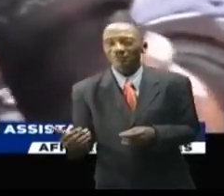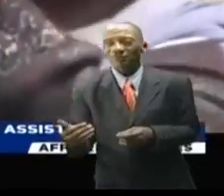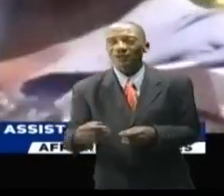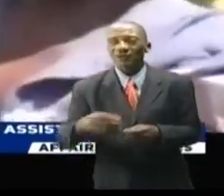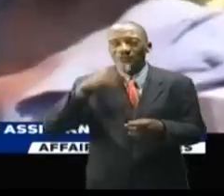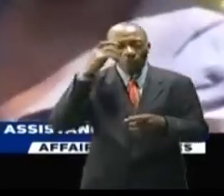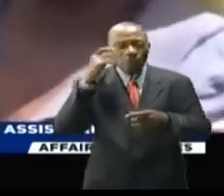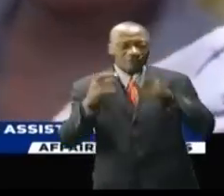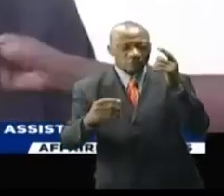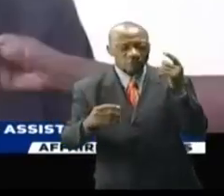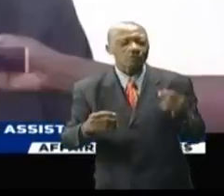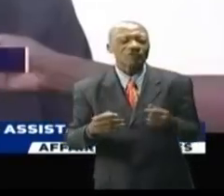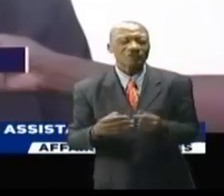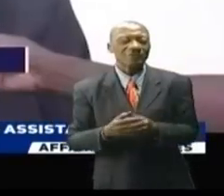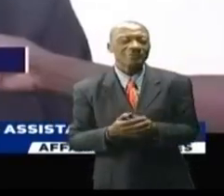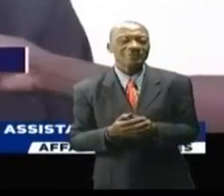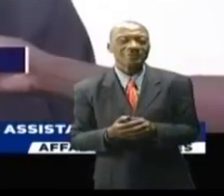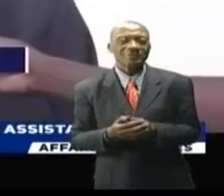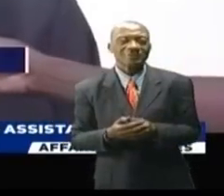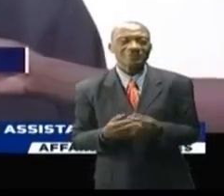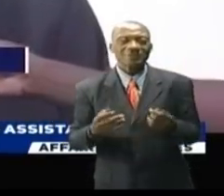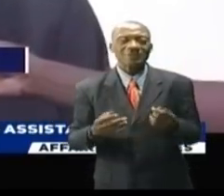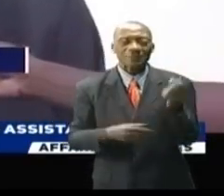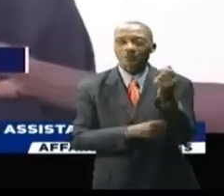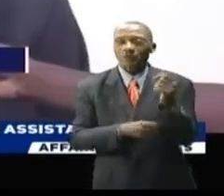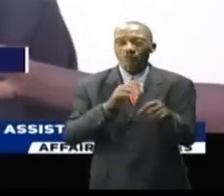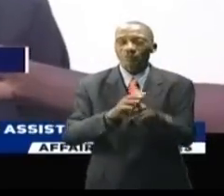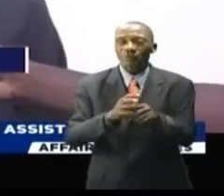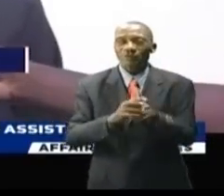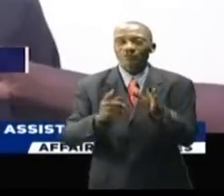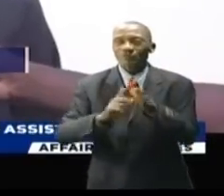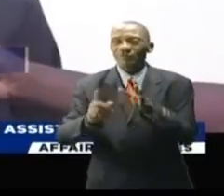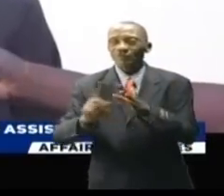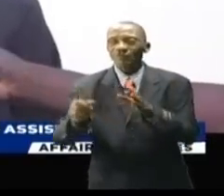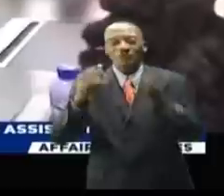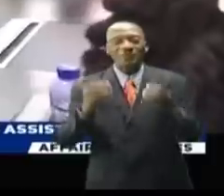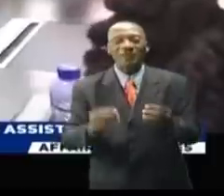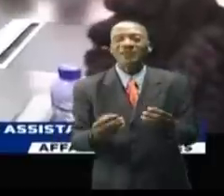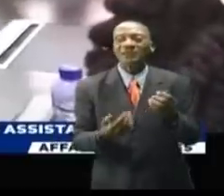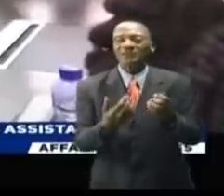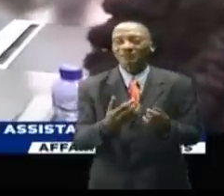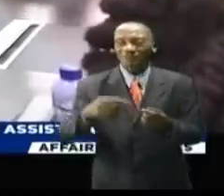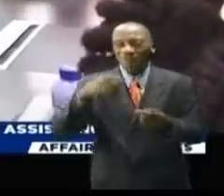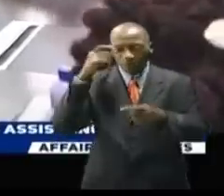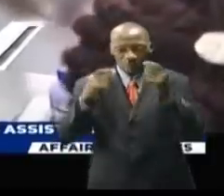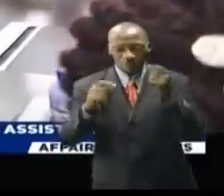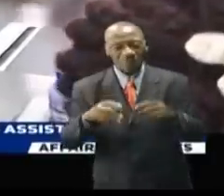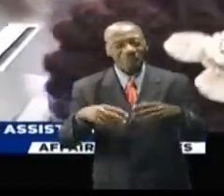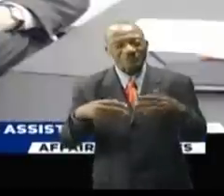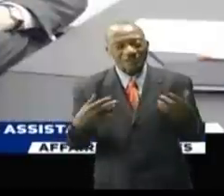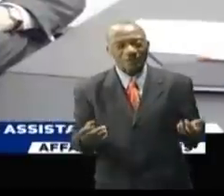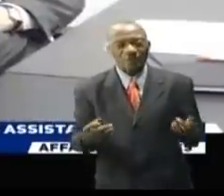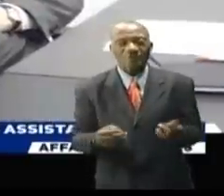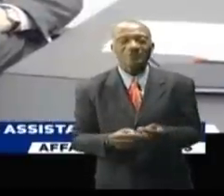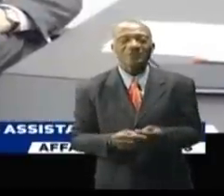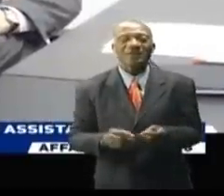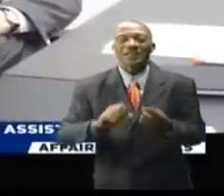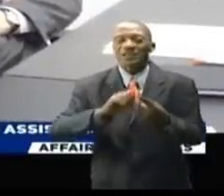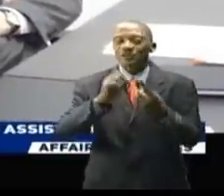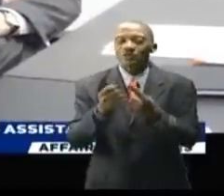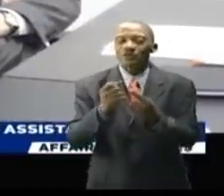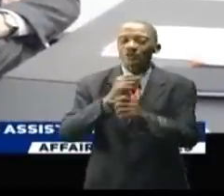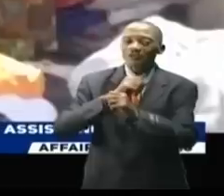donc toutes les populations les plus vulnérables, c'est vraiment important d'agir très très vite. Vu l'évolution de la situation sécuritaire sur